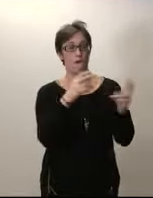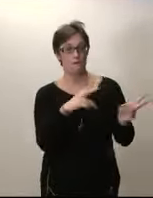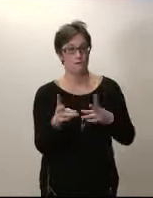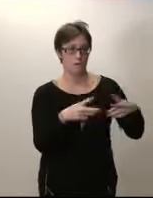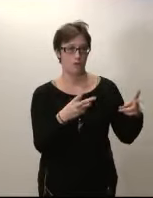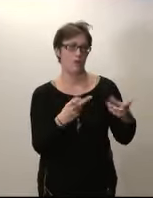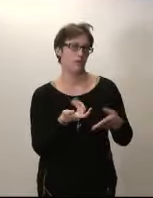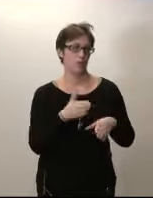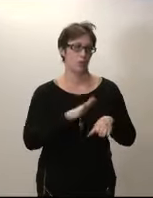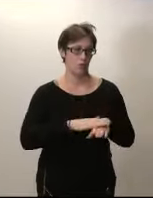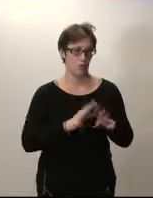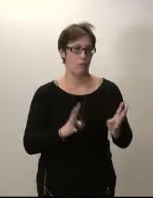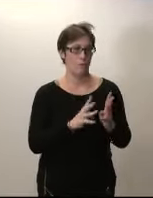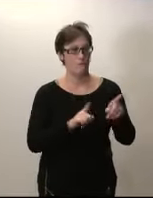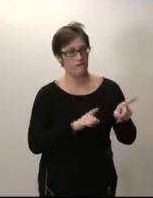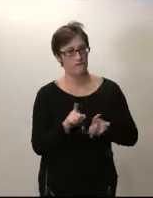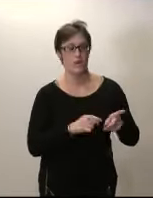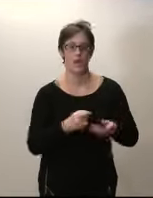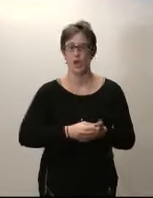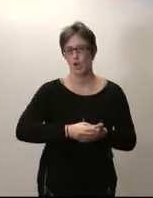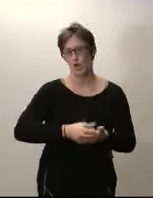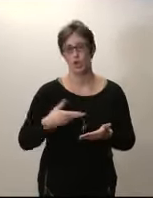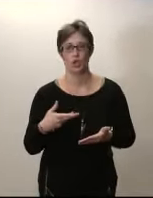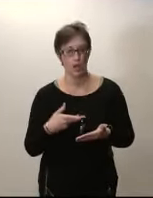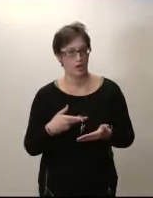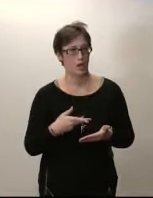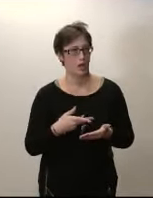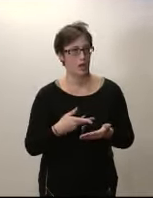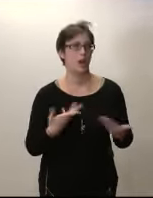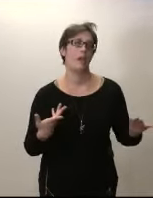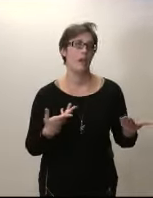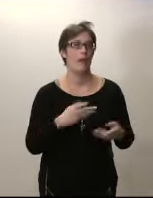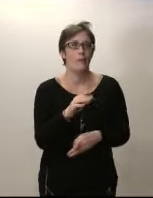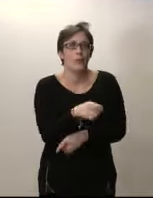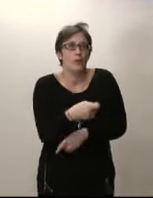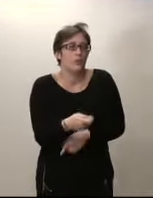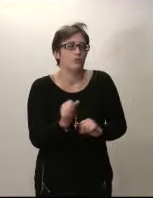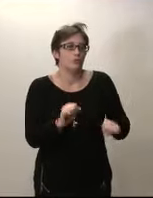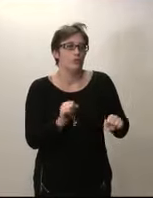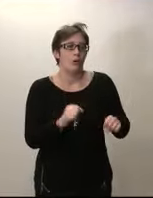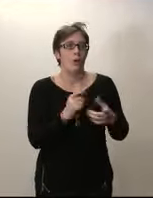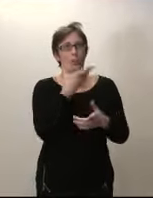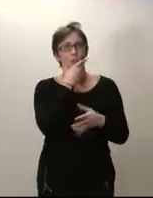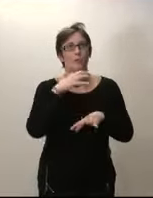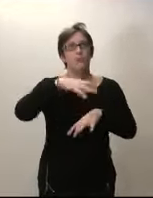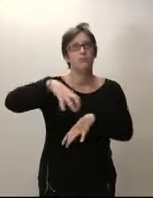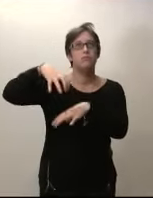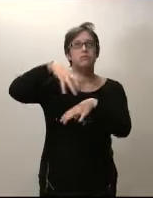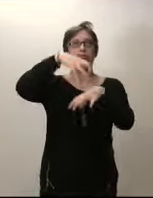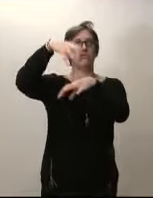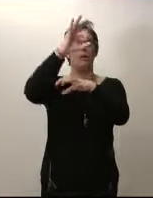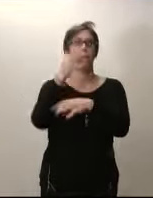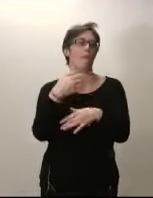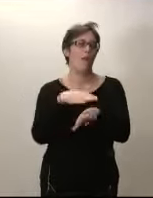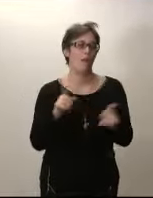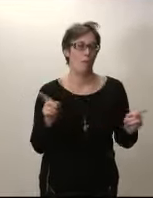une manifestation qui coûtait très cher pour un spectacle qui, évidemment, est tout à fait agréable à regarder, mais très bref. À partir du moment où